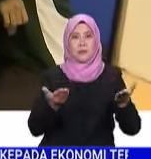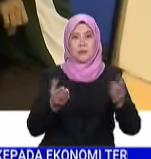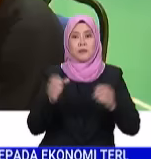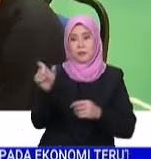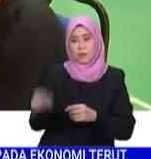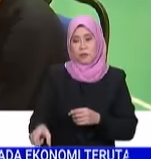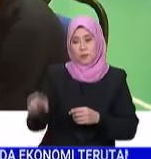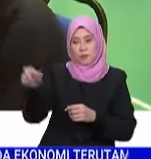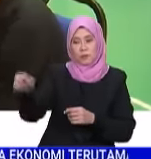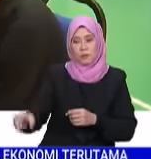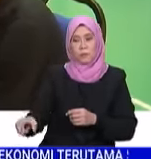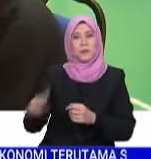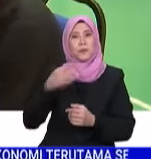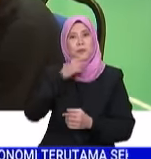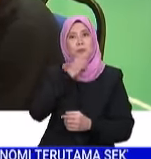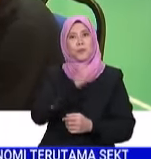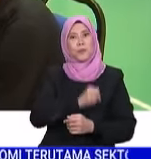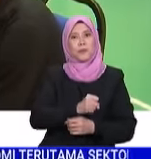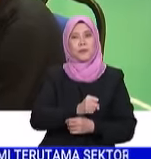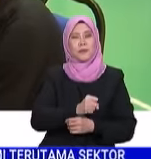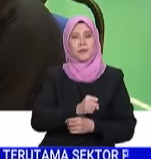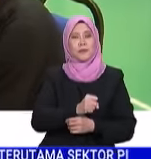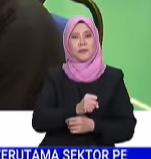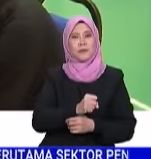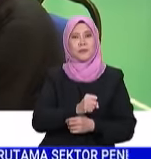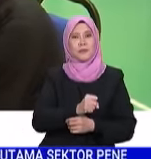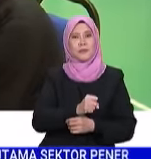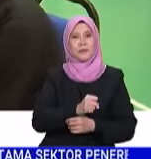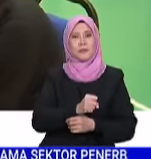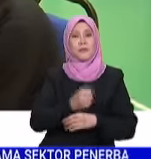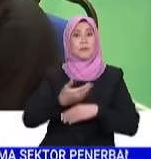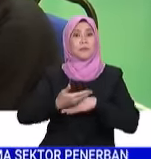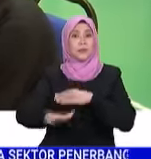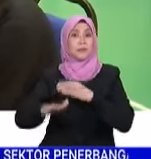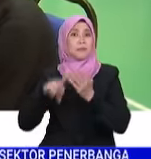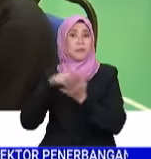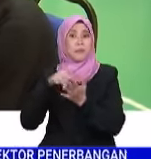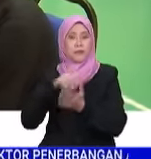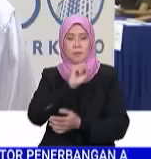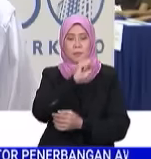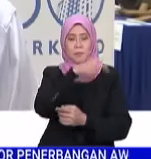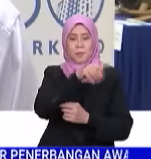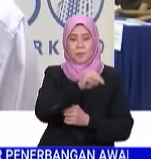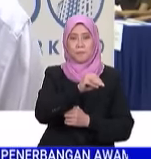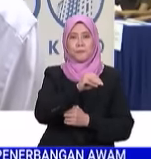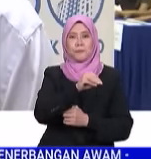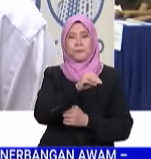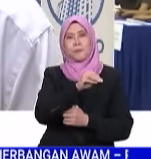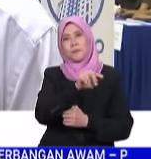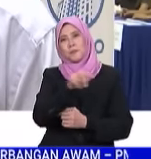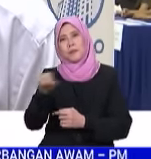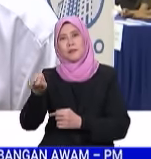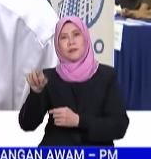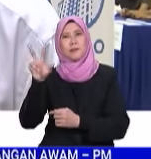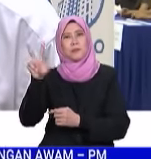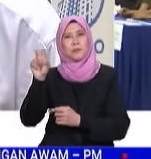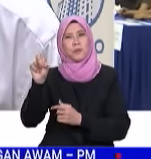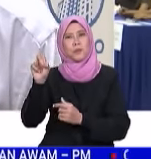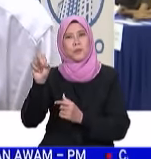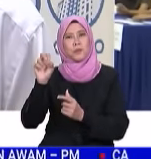calon-calon yang berusia antara lepasan sekolah SPM sehingga Umur saya ingat dalam 30